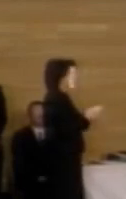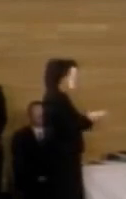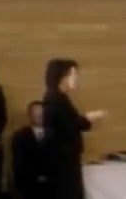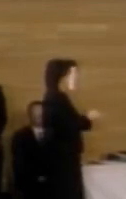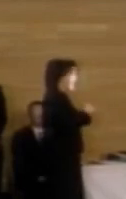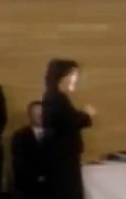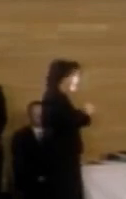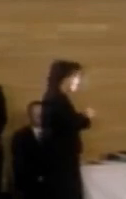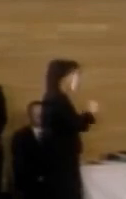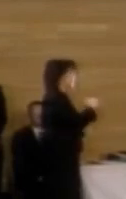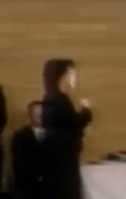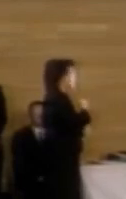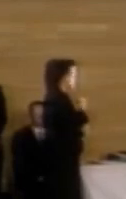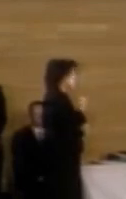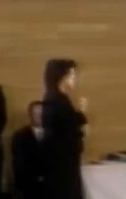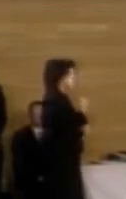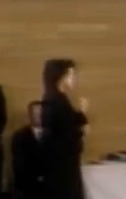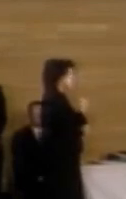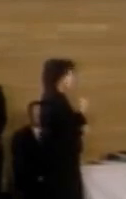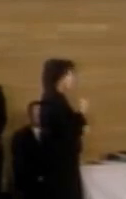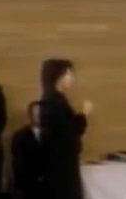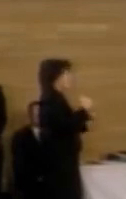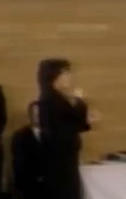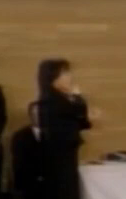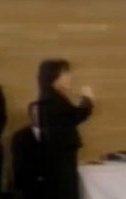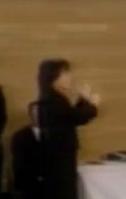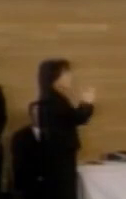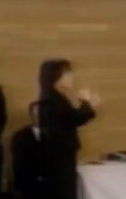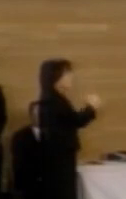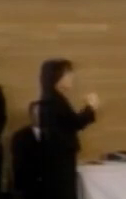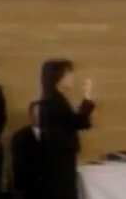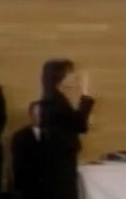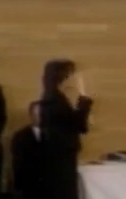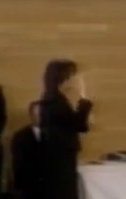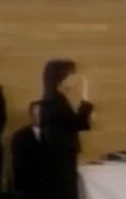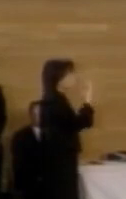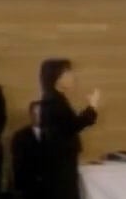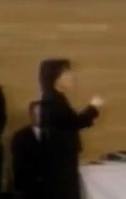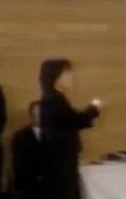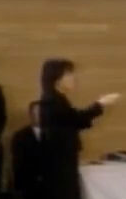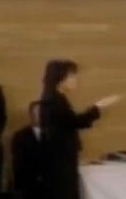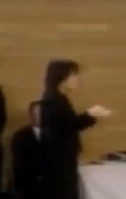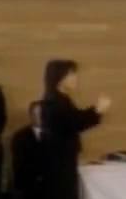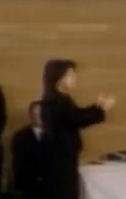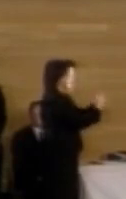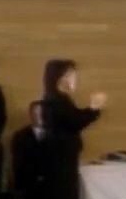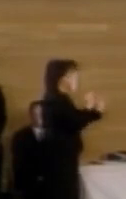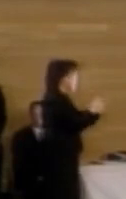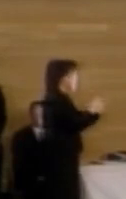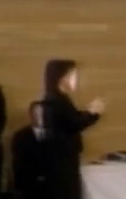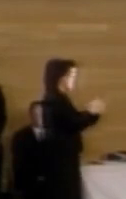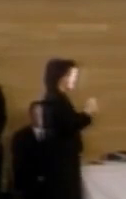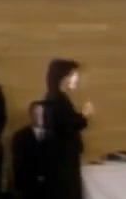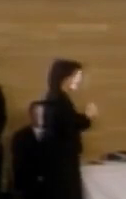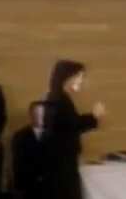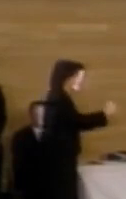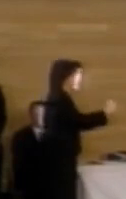ちも先人たちに習い、手を支えて前を向いて歩んでまいります